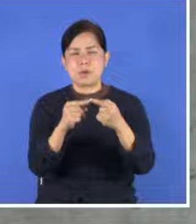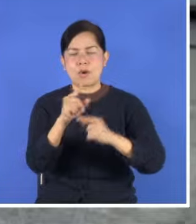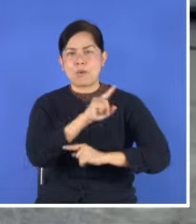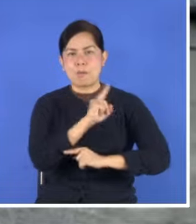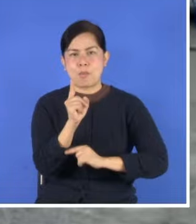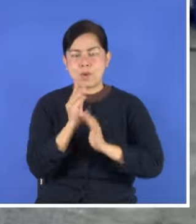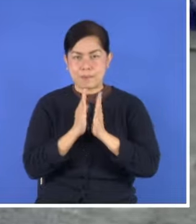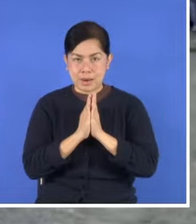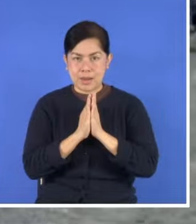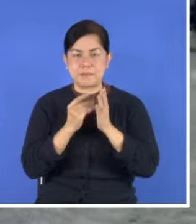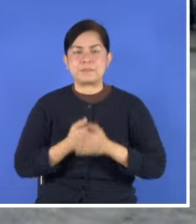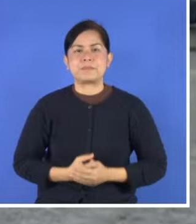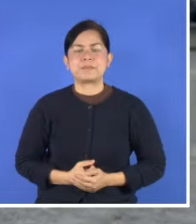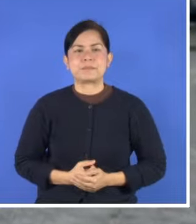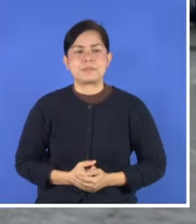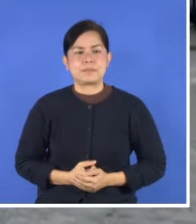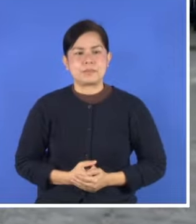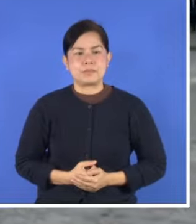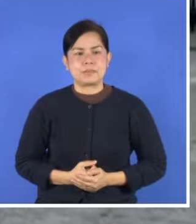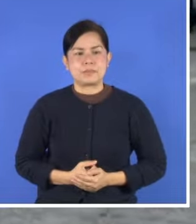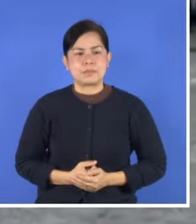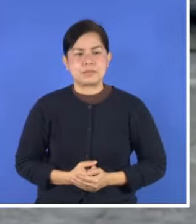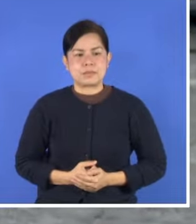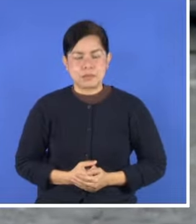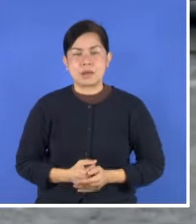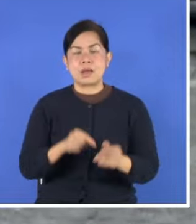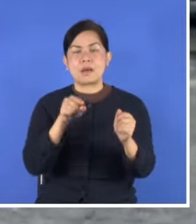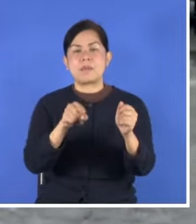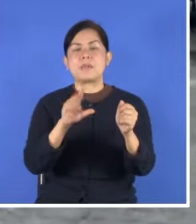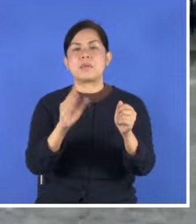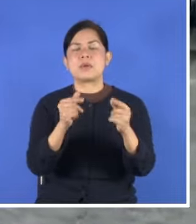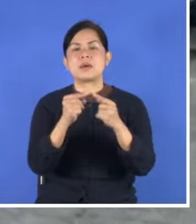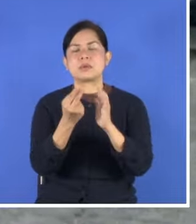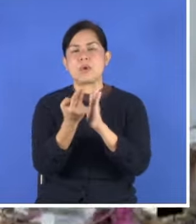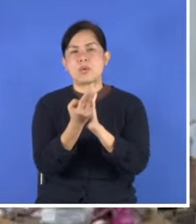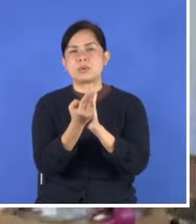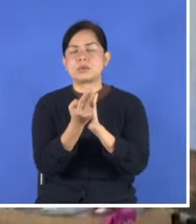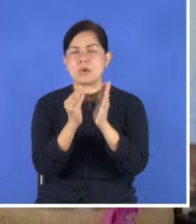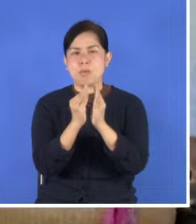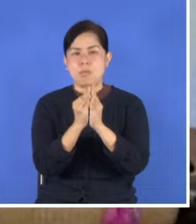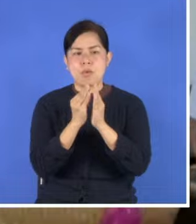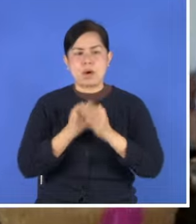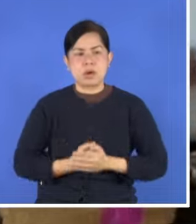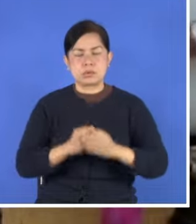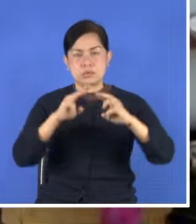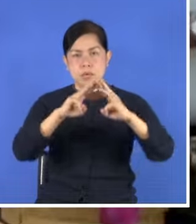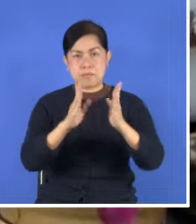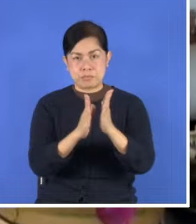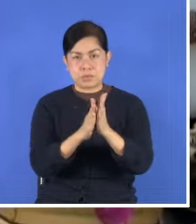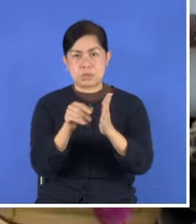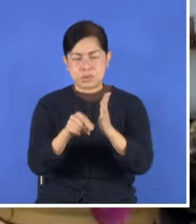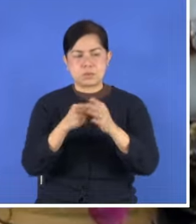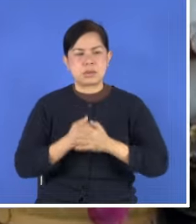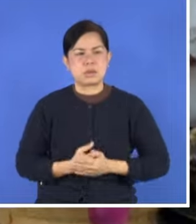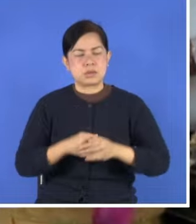อยู่นะวัดสีคูณบ้านเหนือตำบลลำพูอำเภอเมืองจังหวัดหนองบัวลำพูค่ะนี่เป็นวัดเก่าแก่อายุหลายร้อยปีก็มี